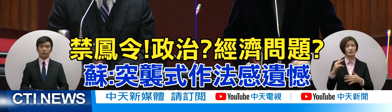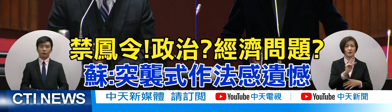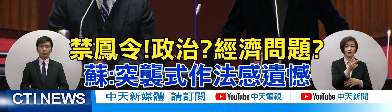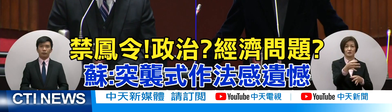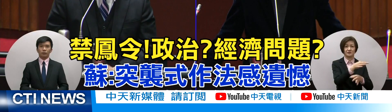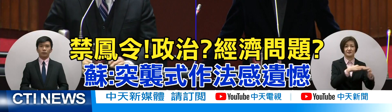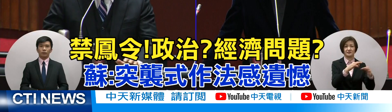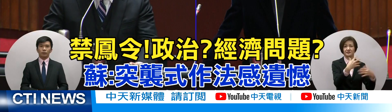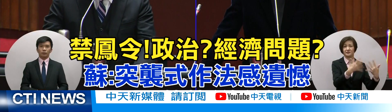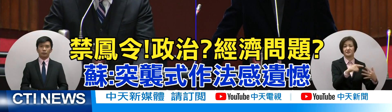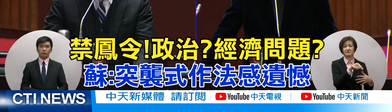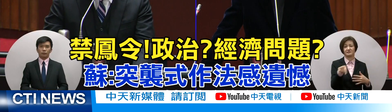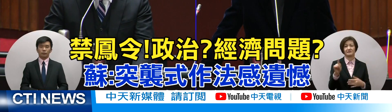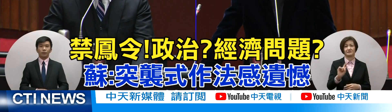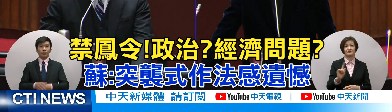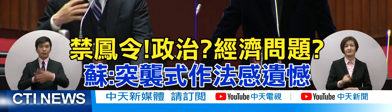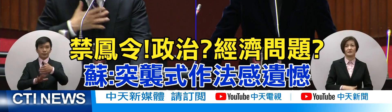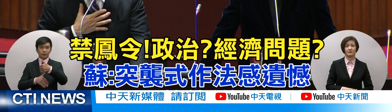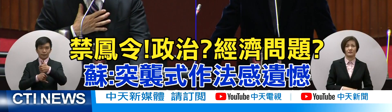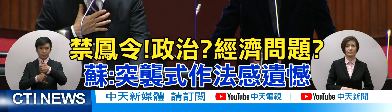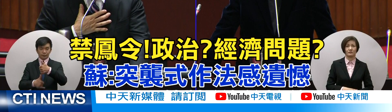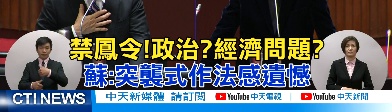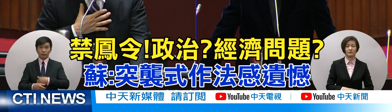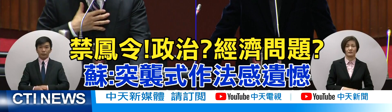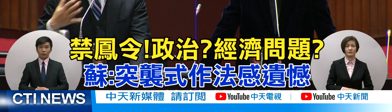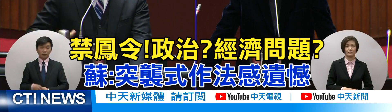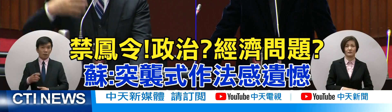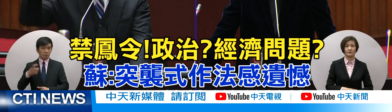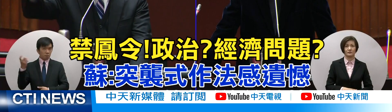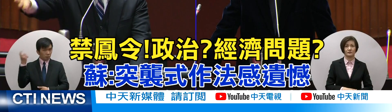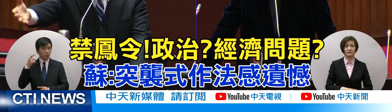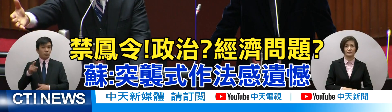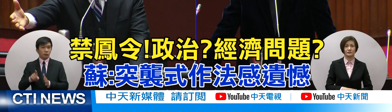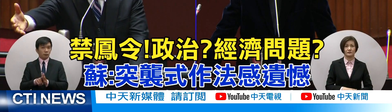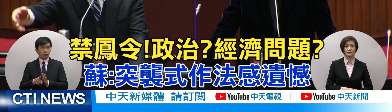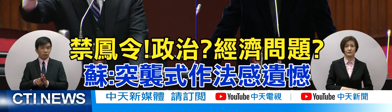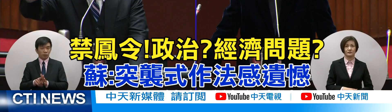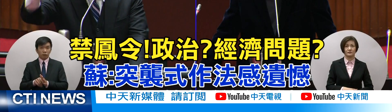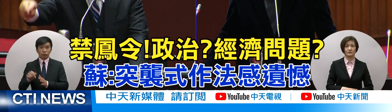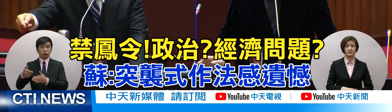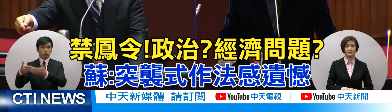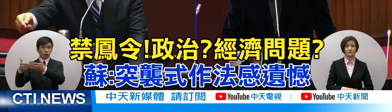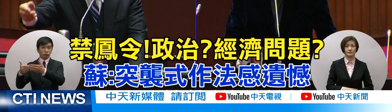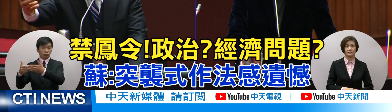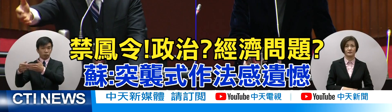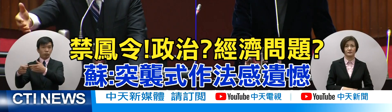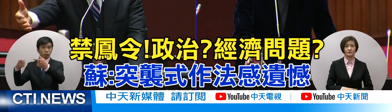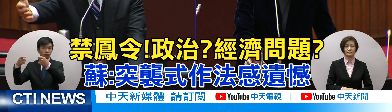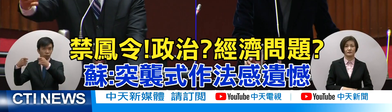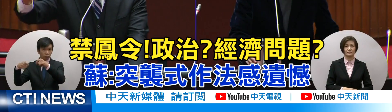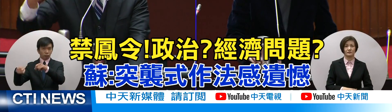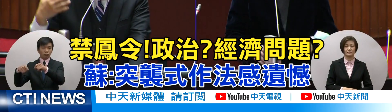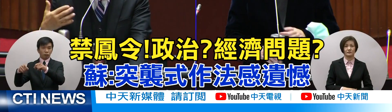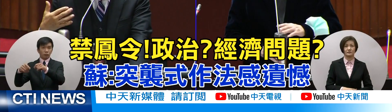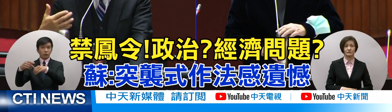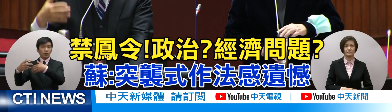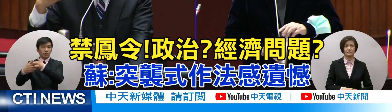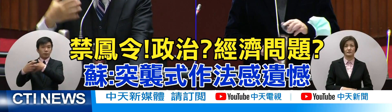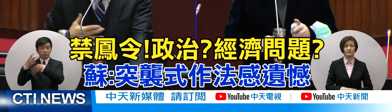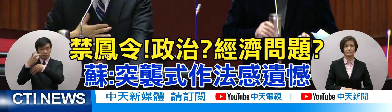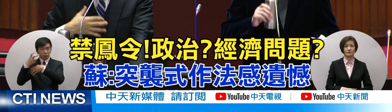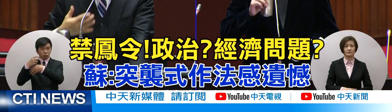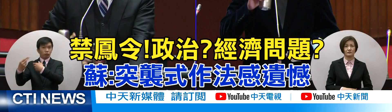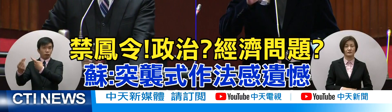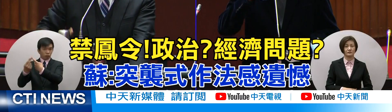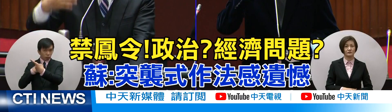问题？ 委员，在第一时间，因为我们是接到对方检疫单位来函，